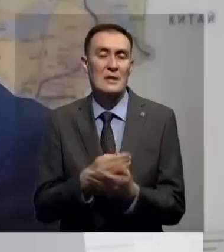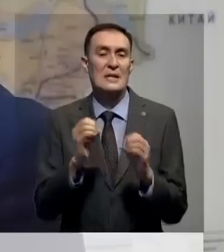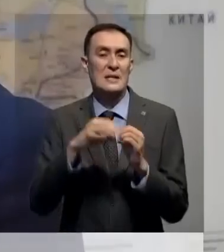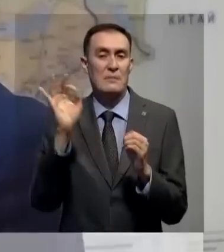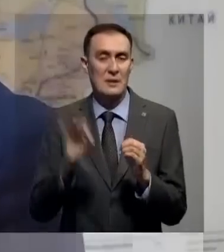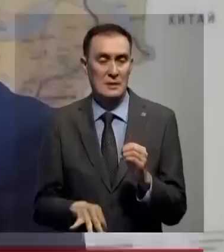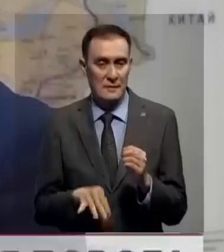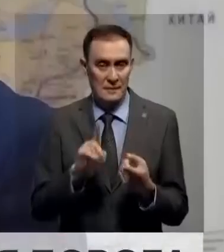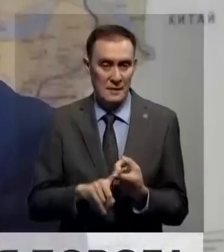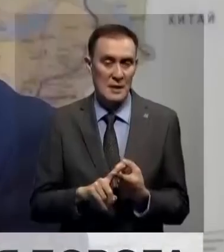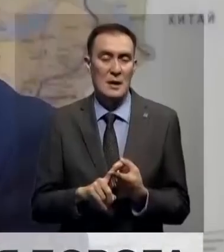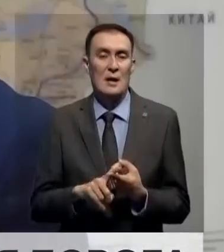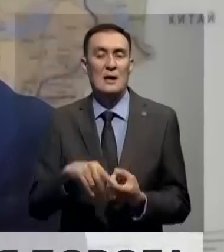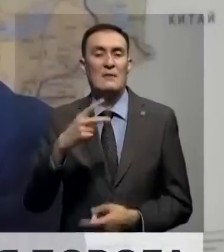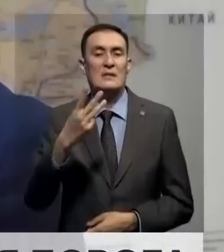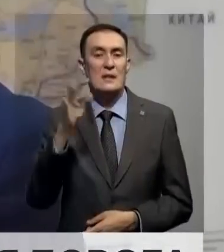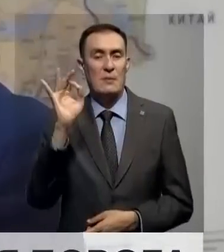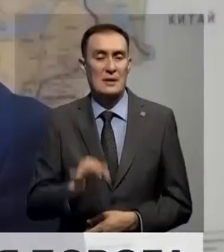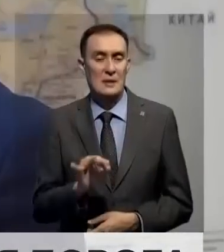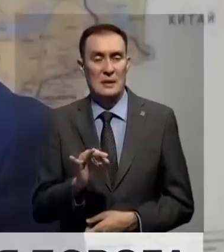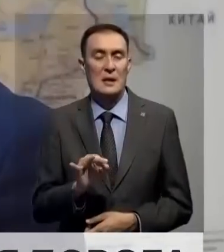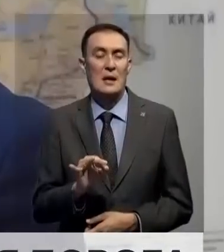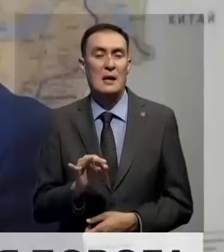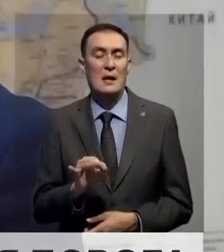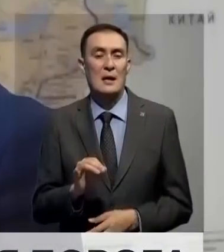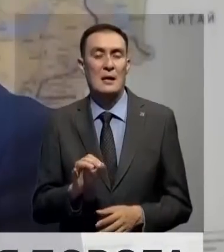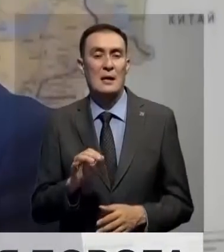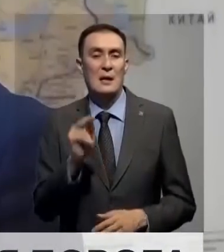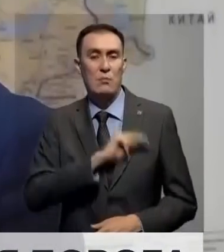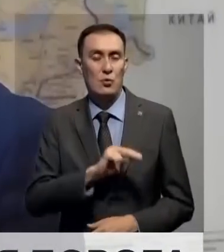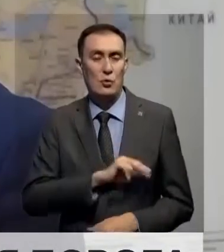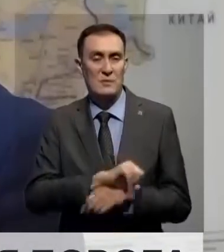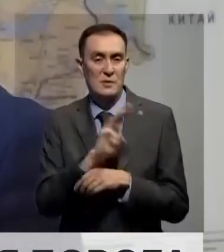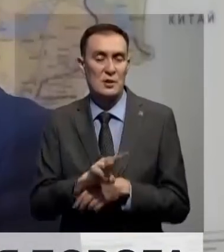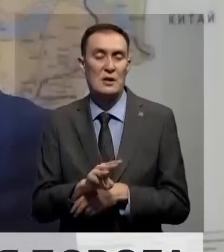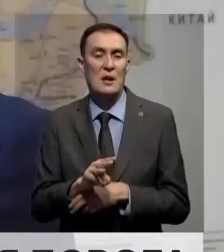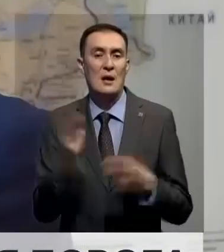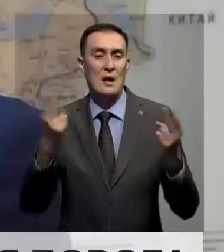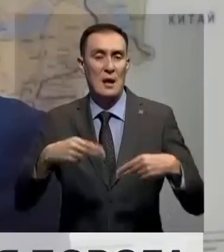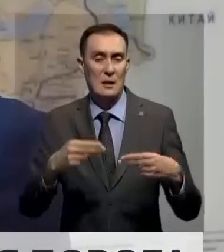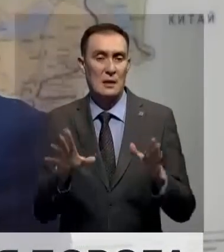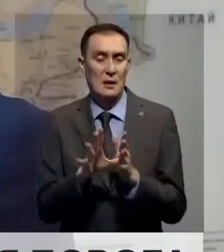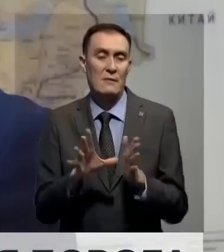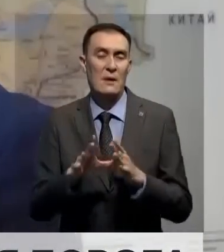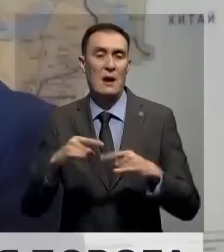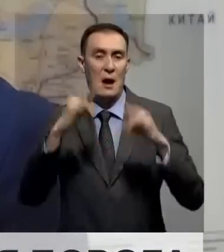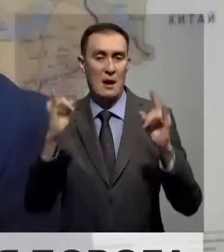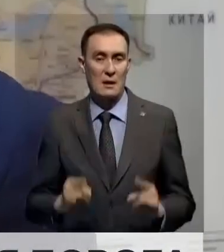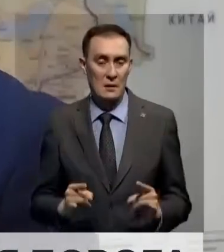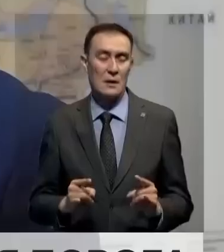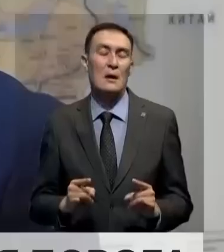10%, 23% на содержание самих пунктов взимания платы и арок,